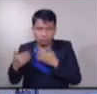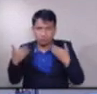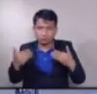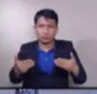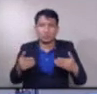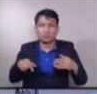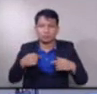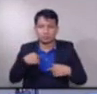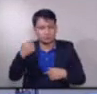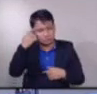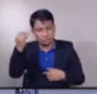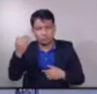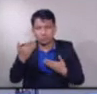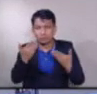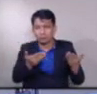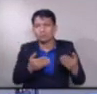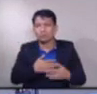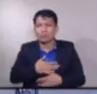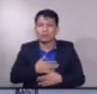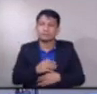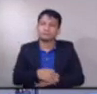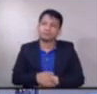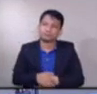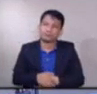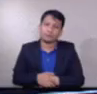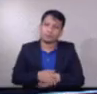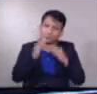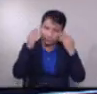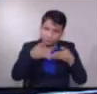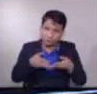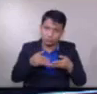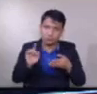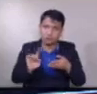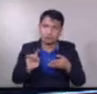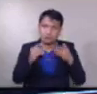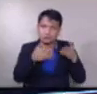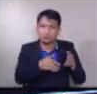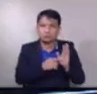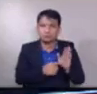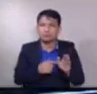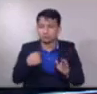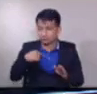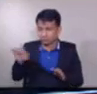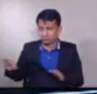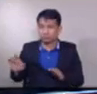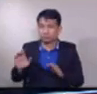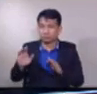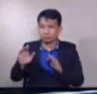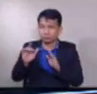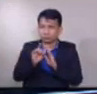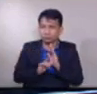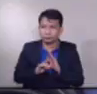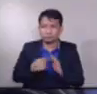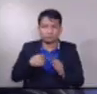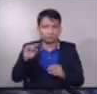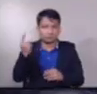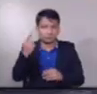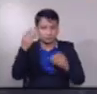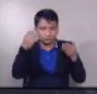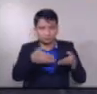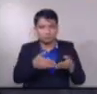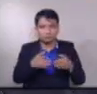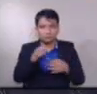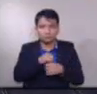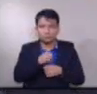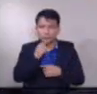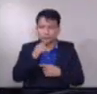sa Senado. Yes po, that's one of it. So doon ka talaga mag-focus pag ikaw naging senador? That's the primary rule kasi ako po ay sakop